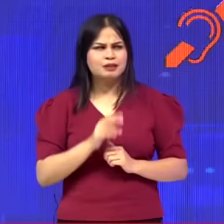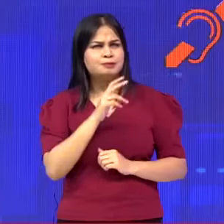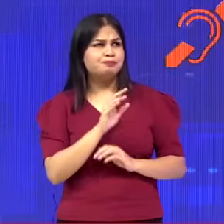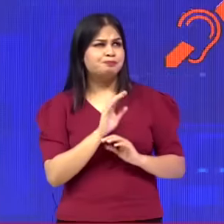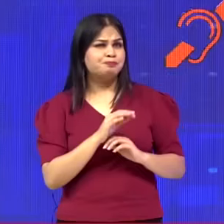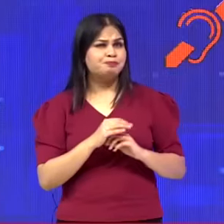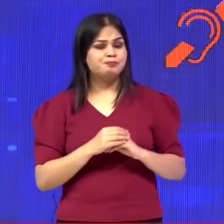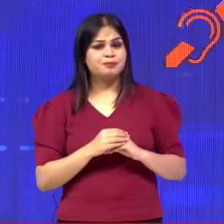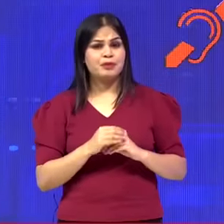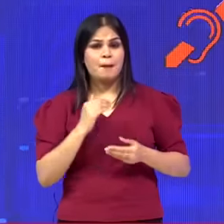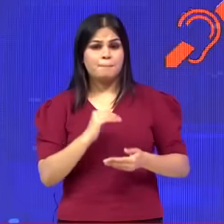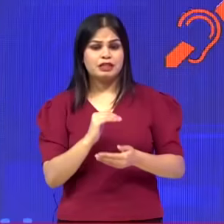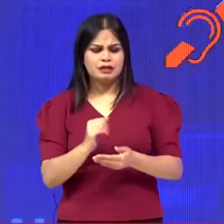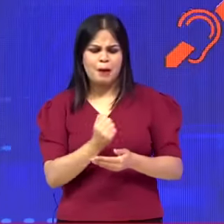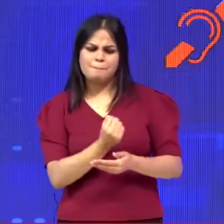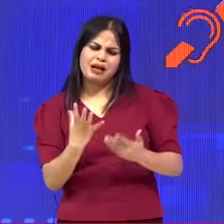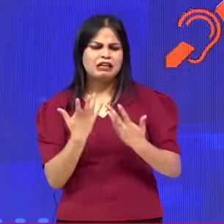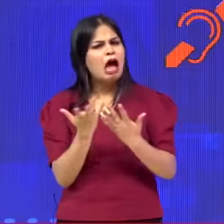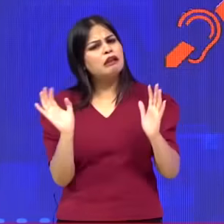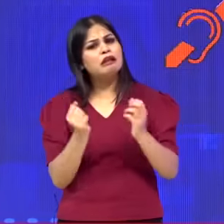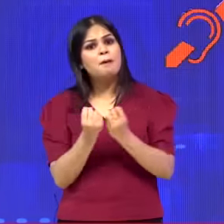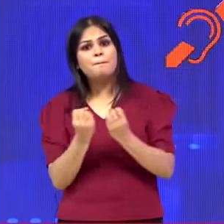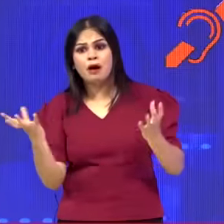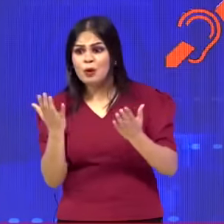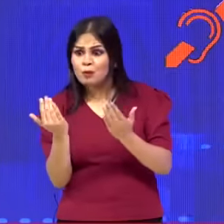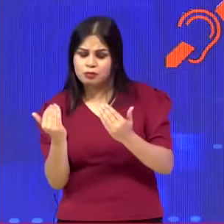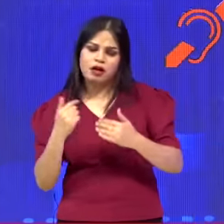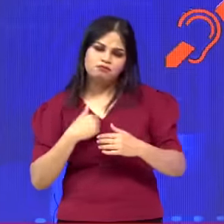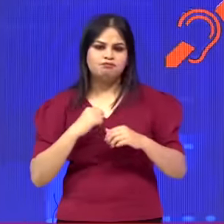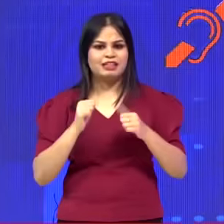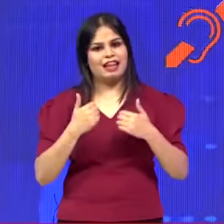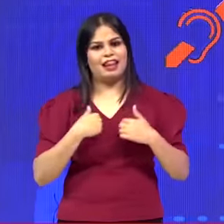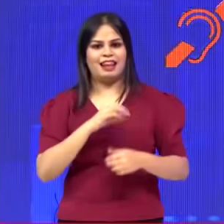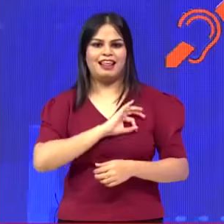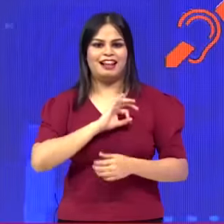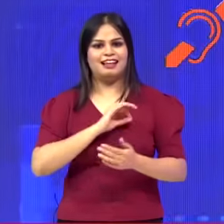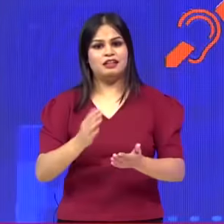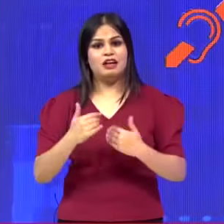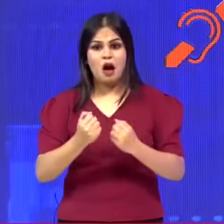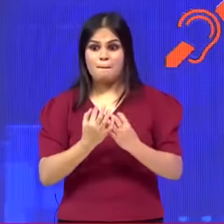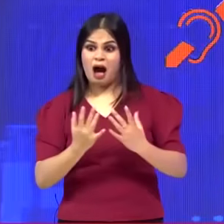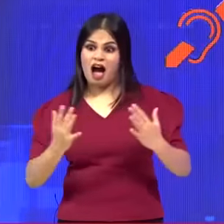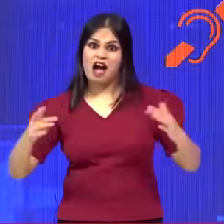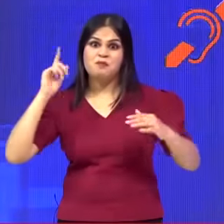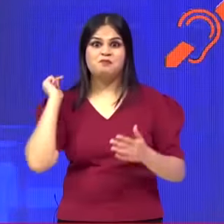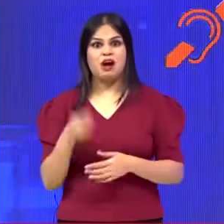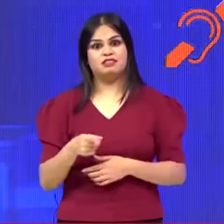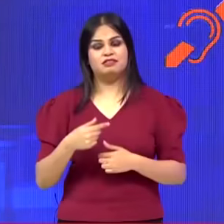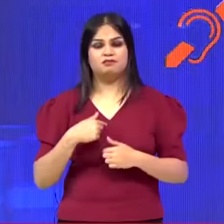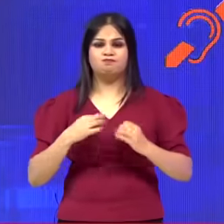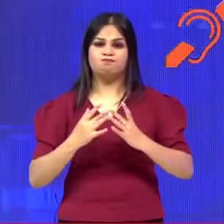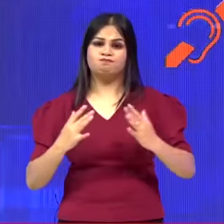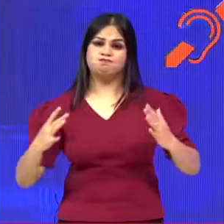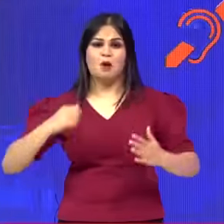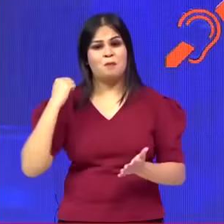सर बच्चे जितने हो सकते हैं वो होने चाहिए, ढेर सारे होने चाहिए सर, ढेर सारे